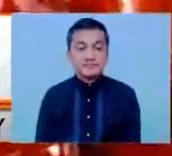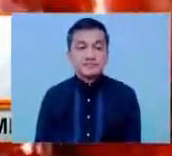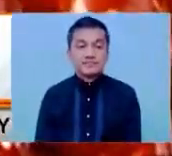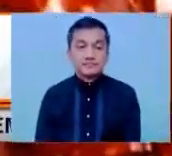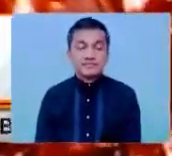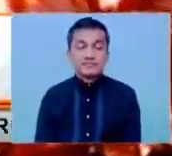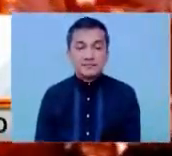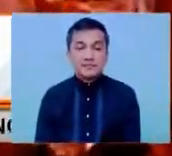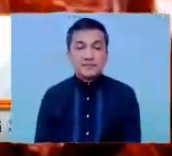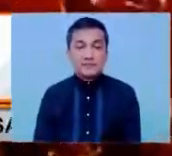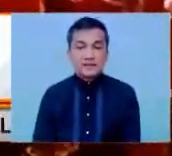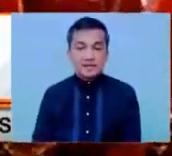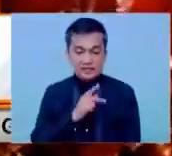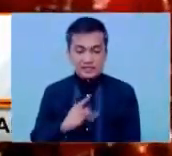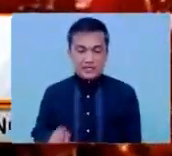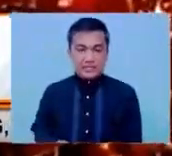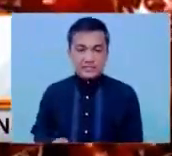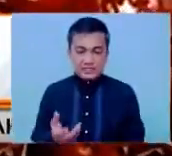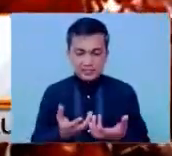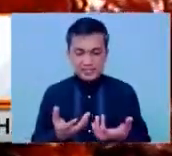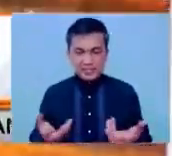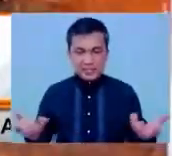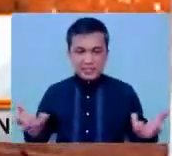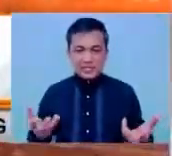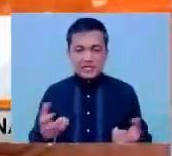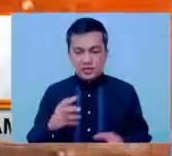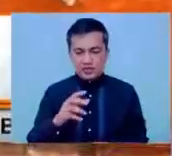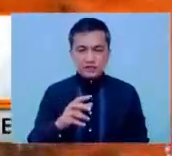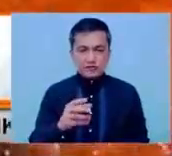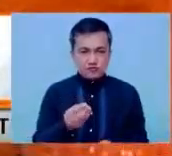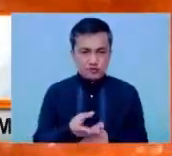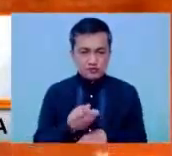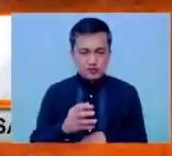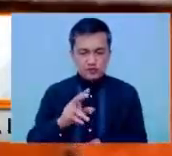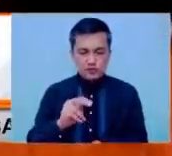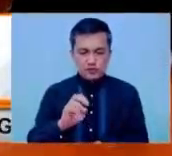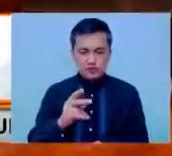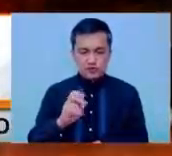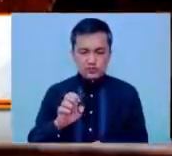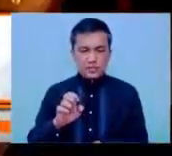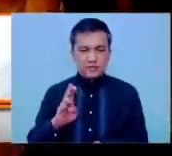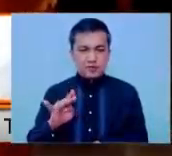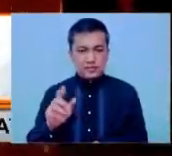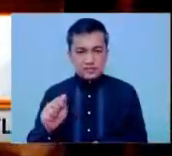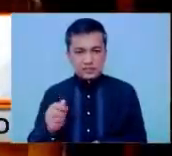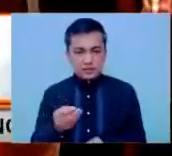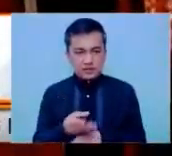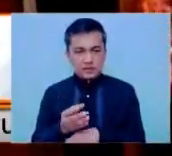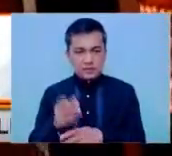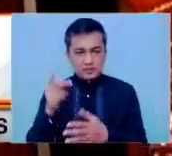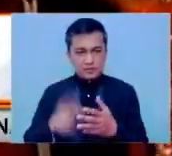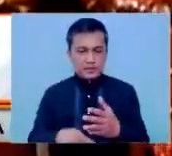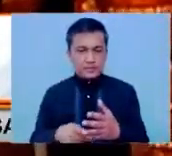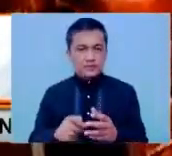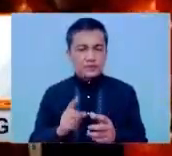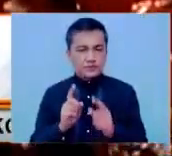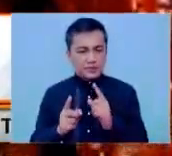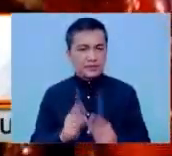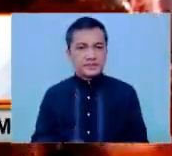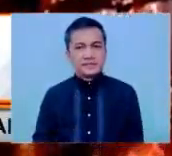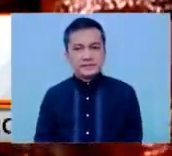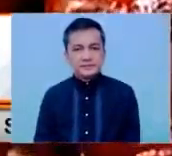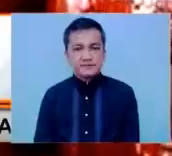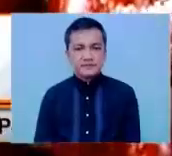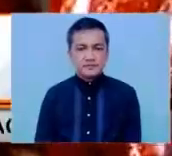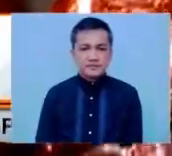Yan ang hari ng handaan o bida ng Noche Buena. Bida talaga, lalo na kung presyo ang pag-uusapan. Buhay